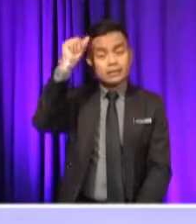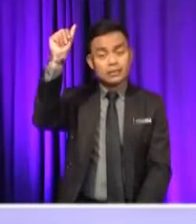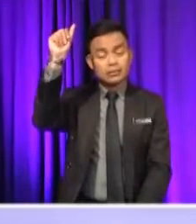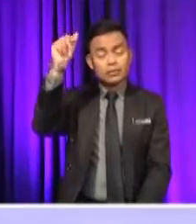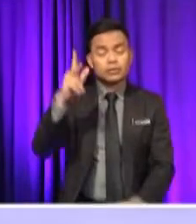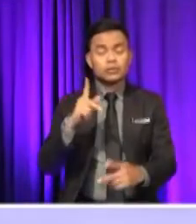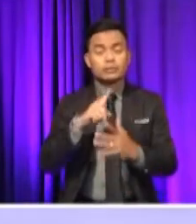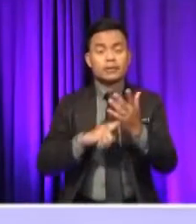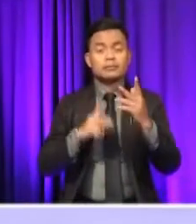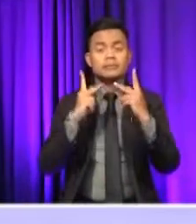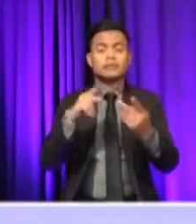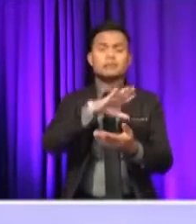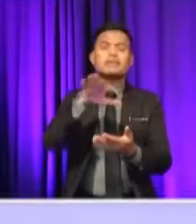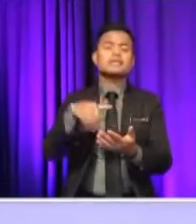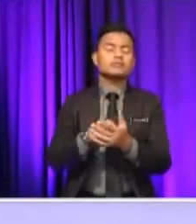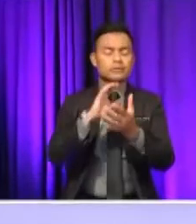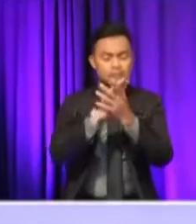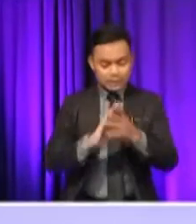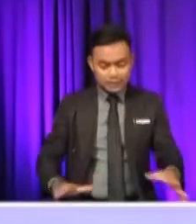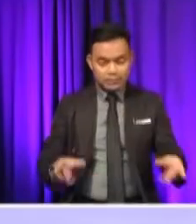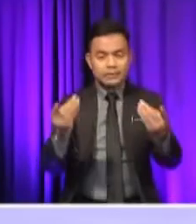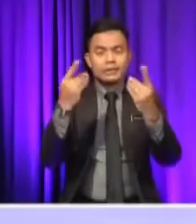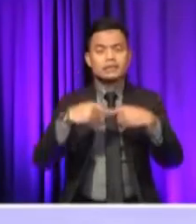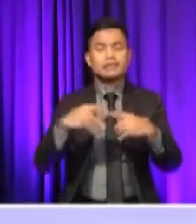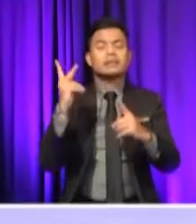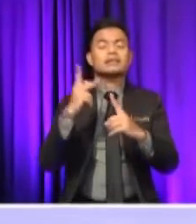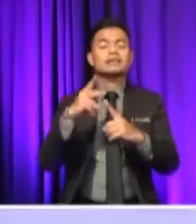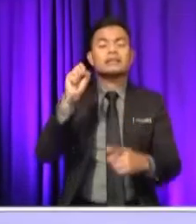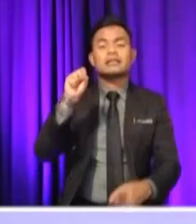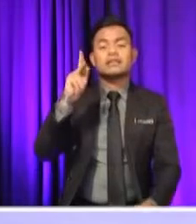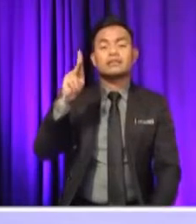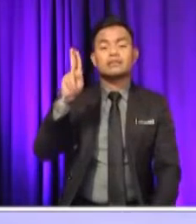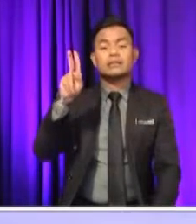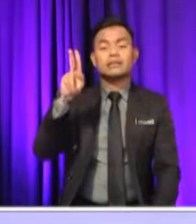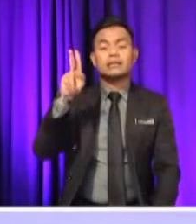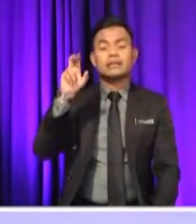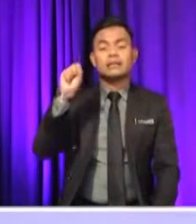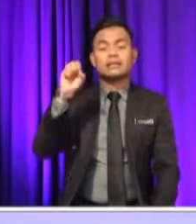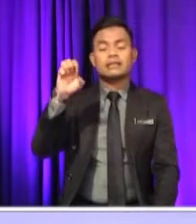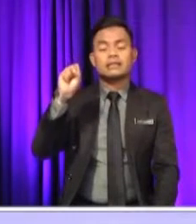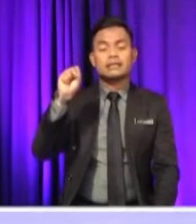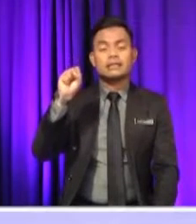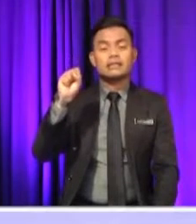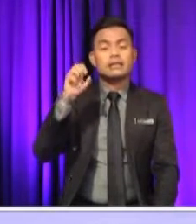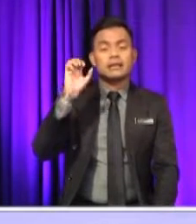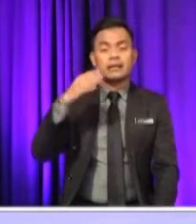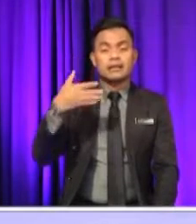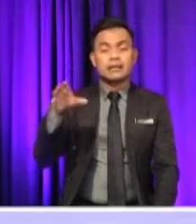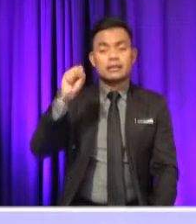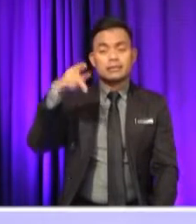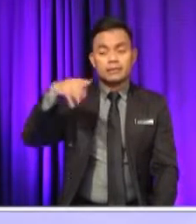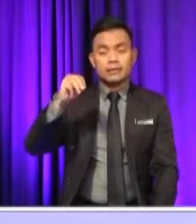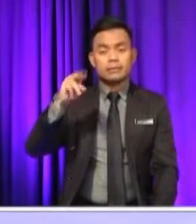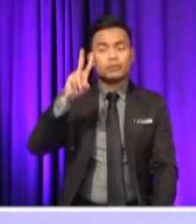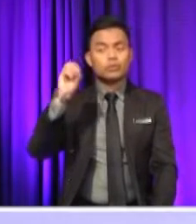Assalamualaikum, apa khabar semua? Selamat datang ke Sukses SPM 2022 bersama dengan saya Lokman